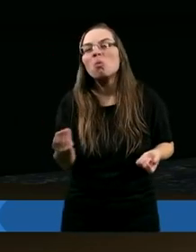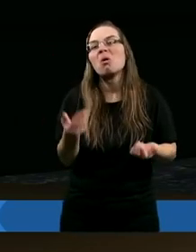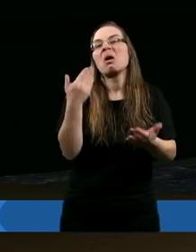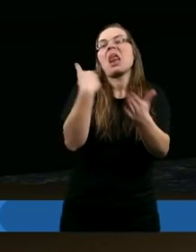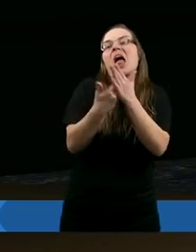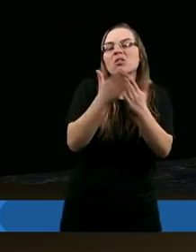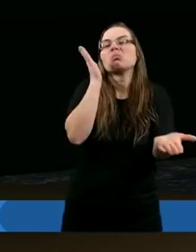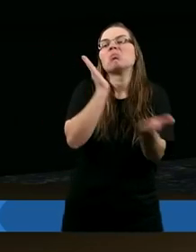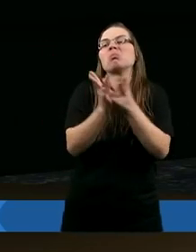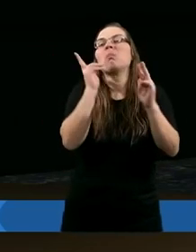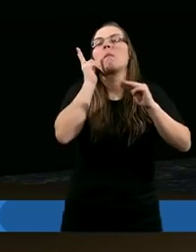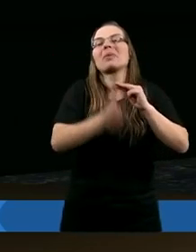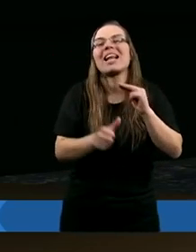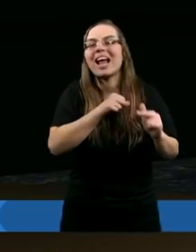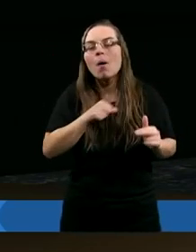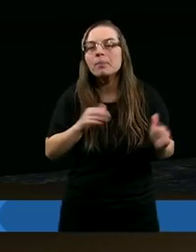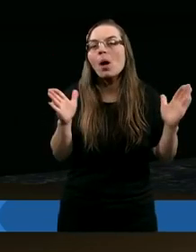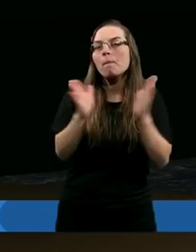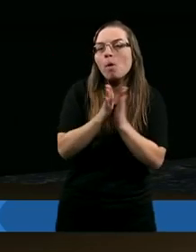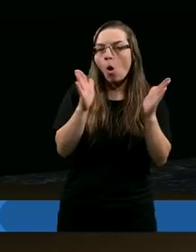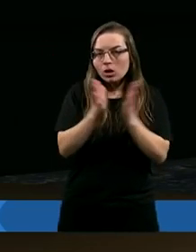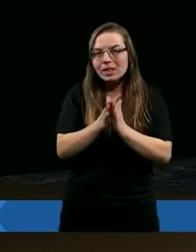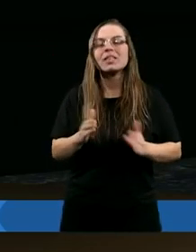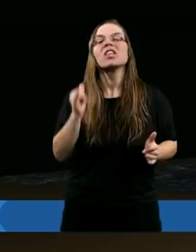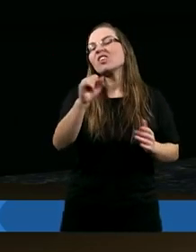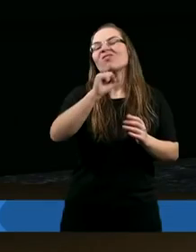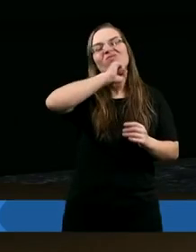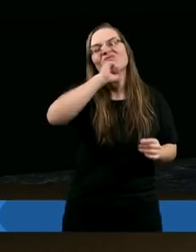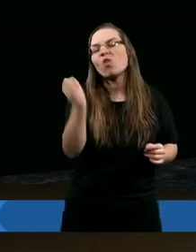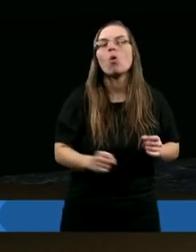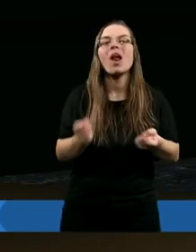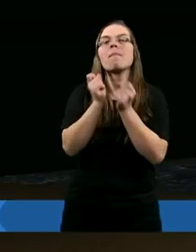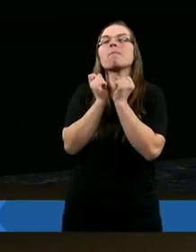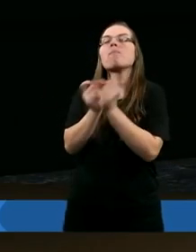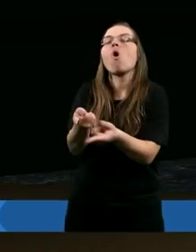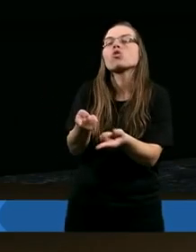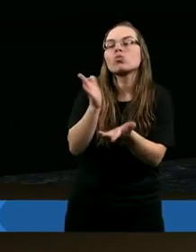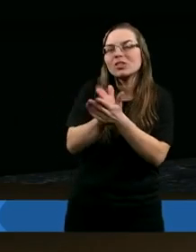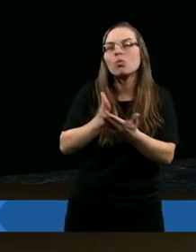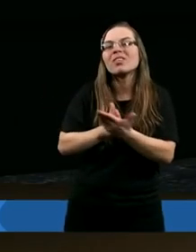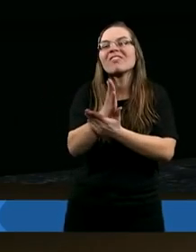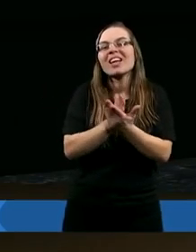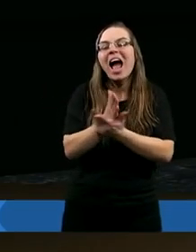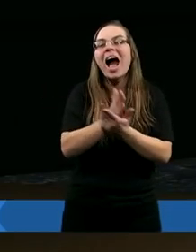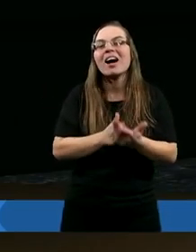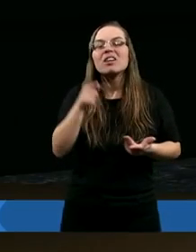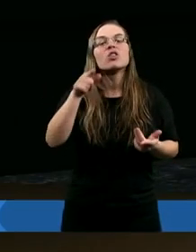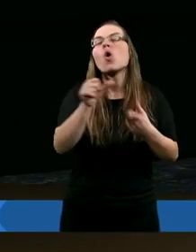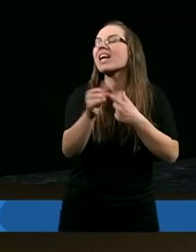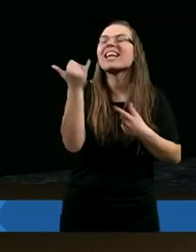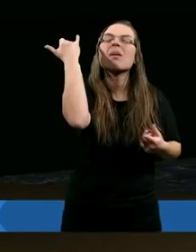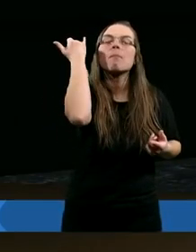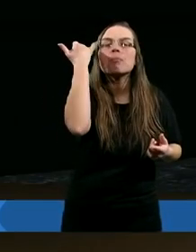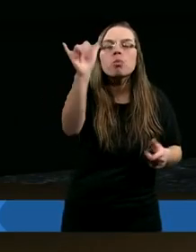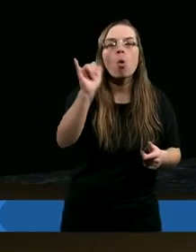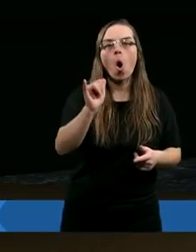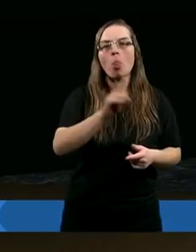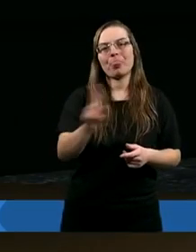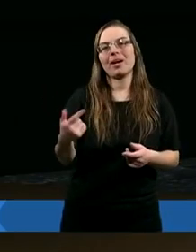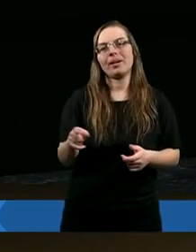dlatego przestałem się modlić i w ogóle porzucił wiarę. Jest to błąd,